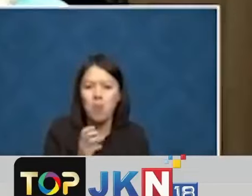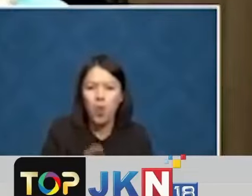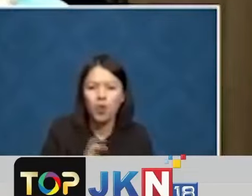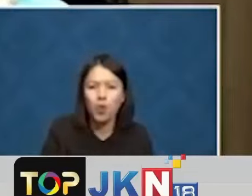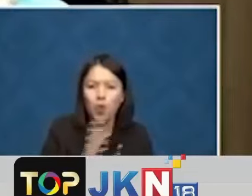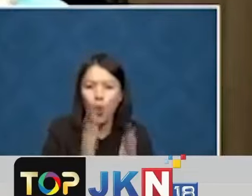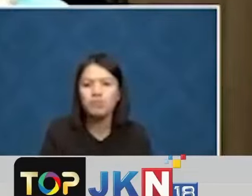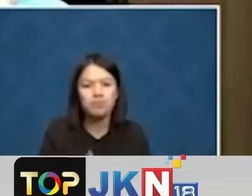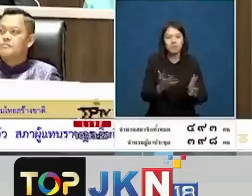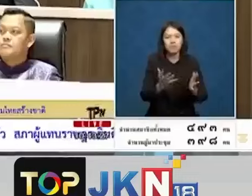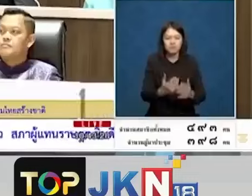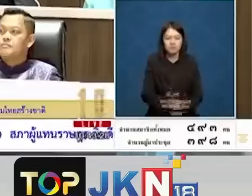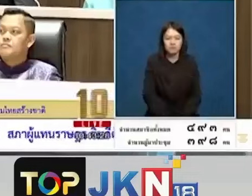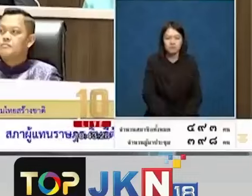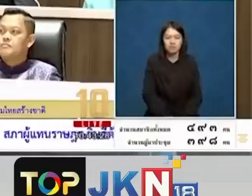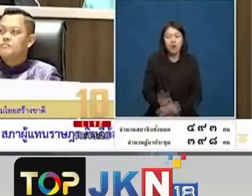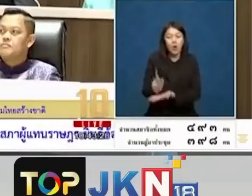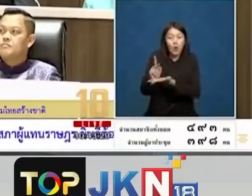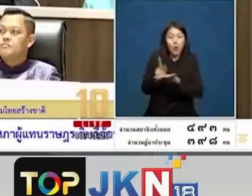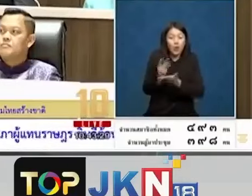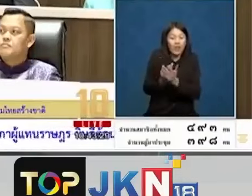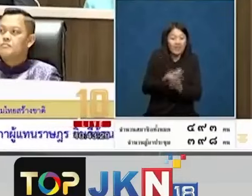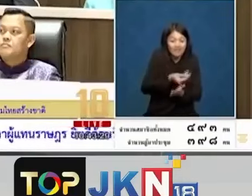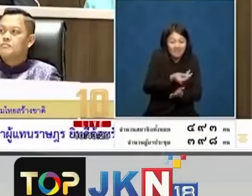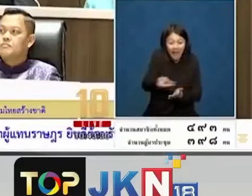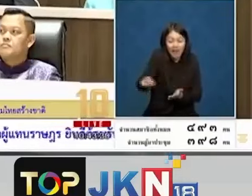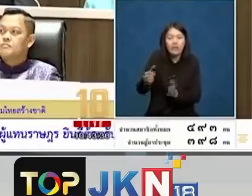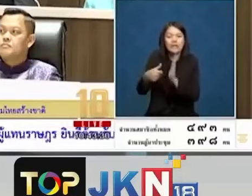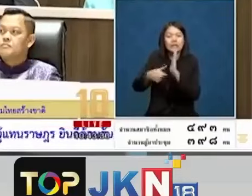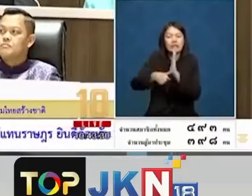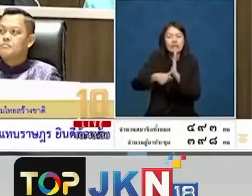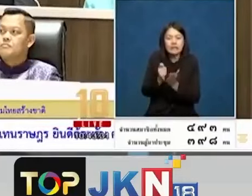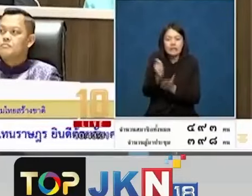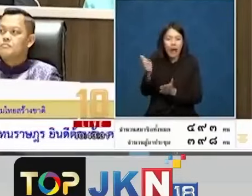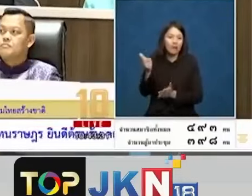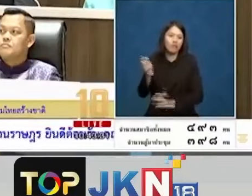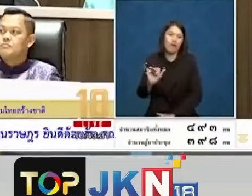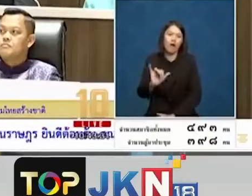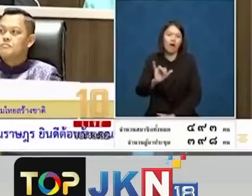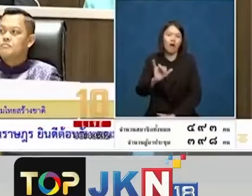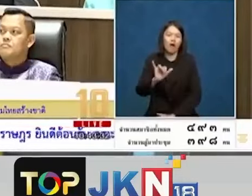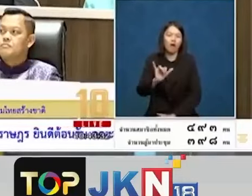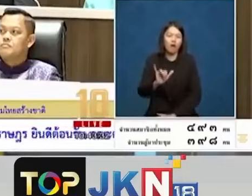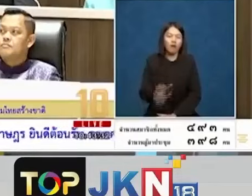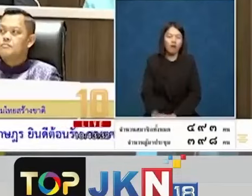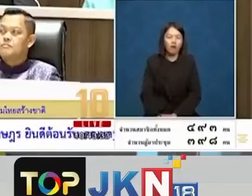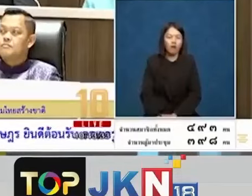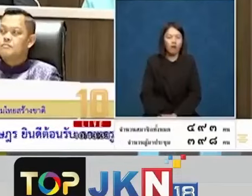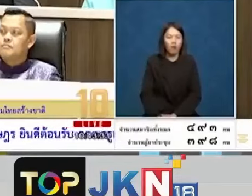ว่า 30,000 ล้านน่ะอันนี้สสพรรครวมไทยสร้างชาตินะคุณจุติไกรฤกษ์ขอตัดลดงบ